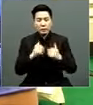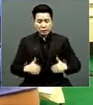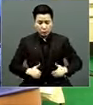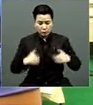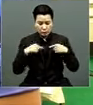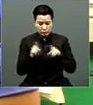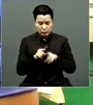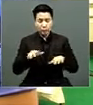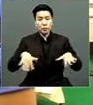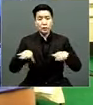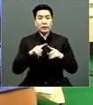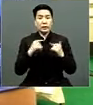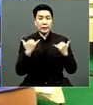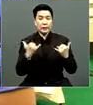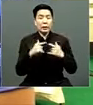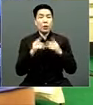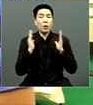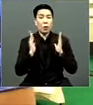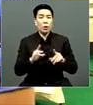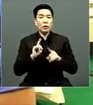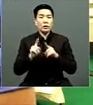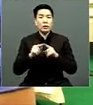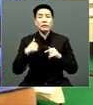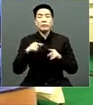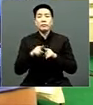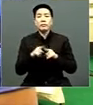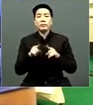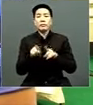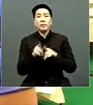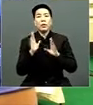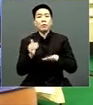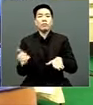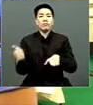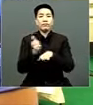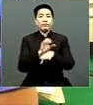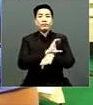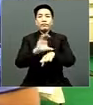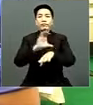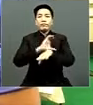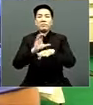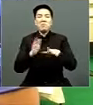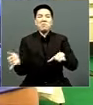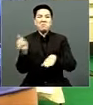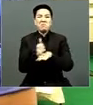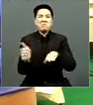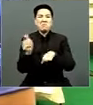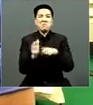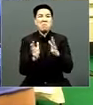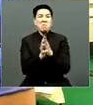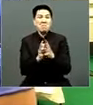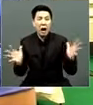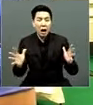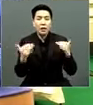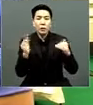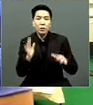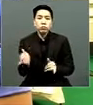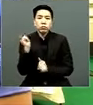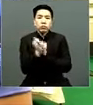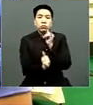ติของคนมากขึ้นคนก็เริ่มกลับมาใช้บริการนี้กันมากขึ้นพอมีคนขึ้นมาใช้บริการเนี่ยม